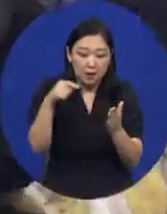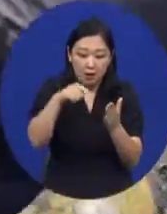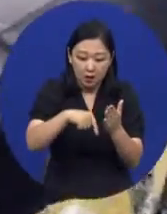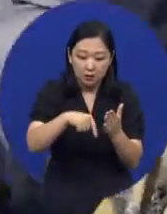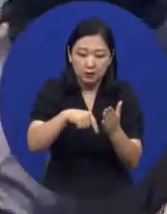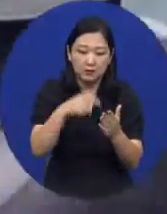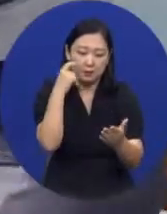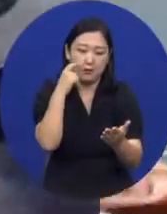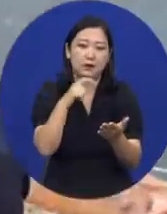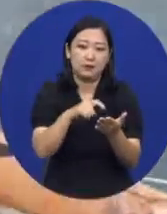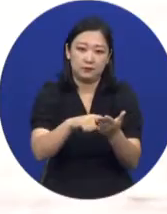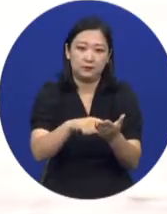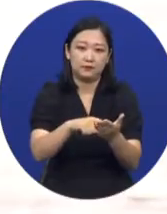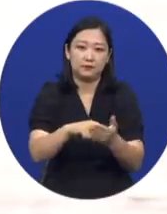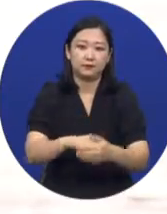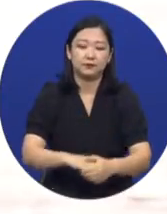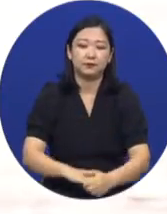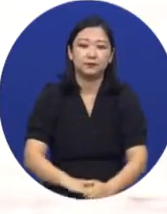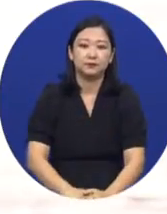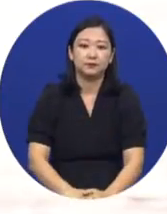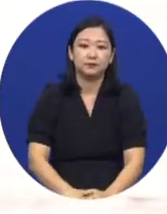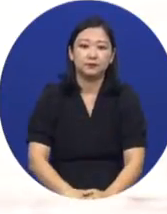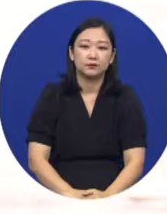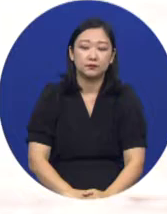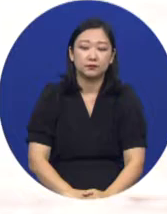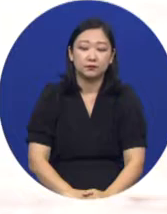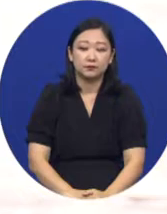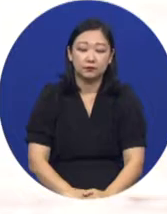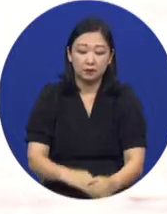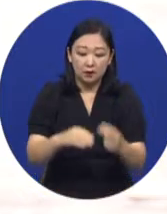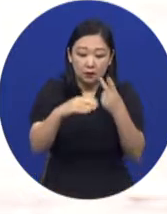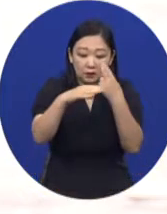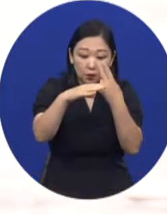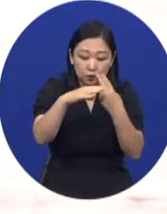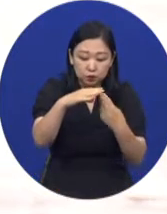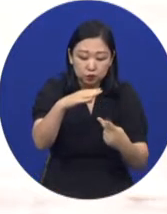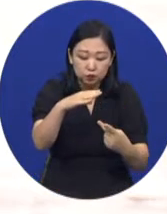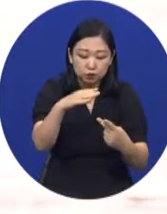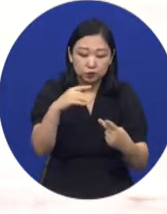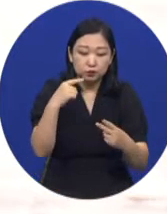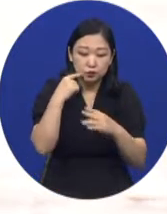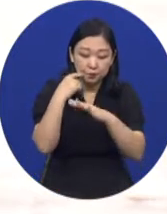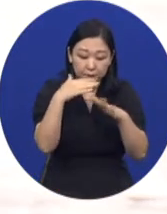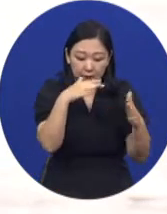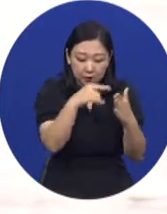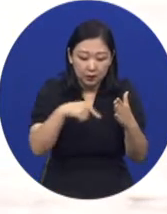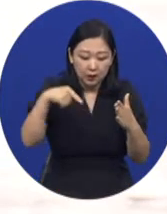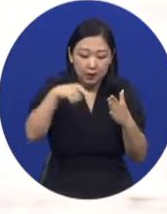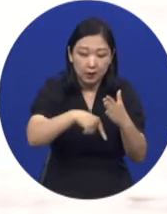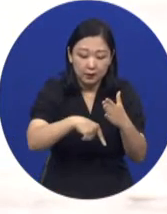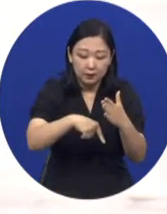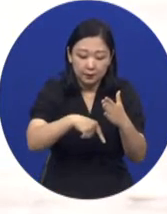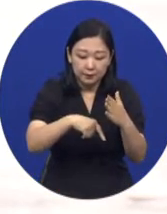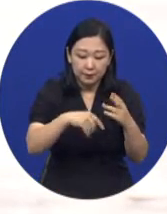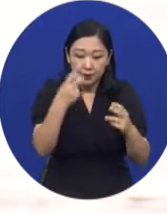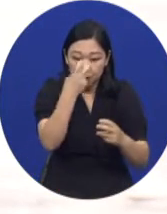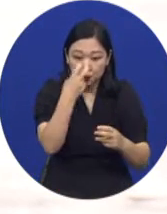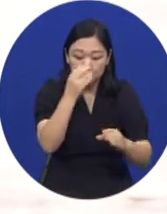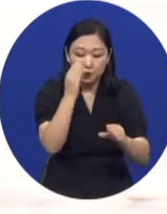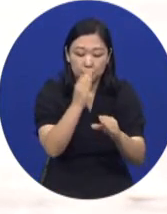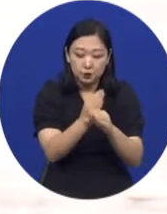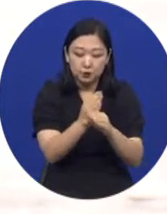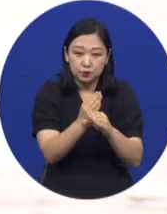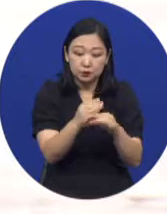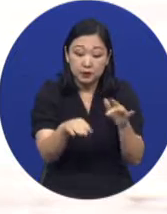부분에서 발견됐습니다. 민간 잠수부가 수중에서 이제 작업을 하다가